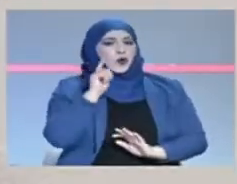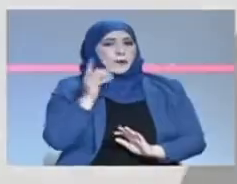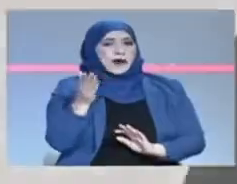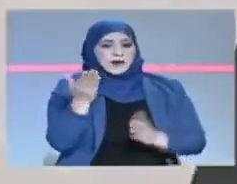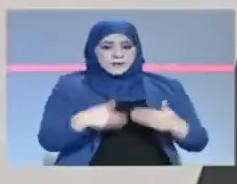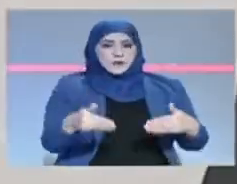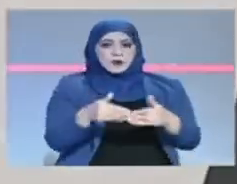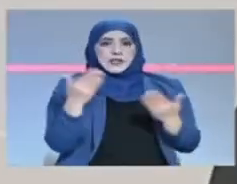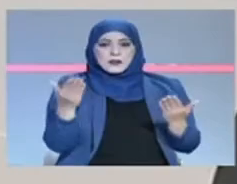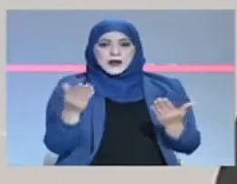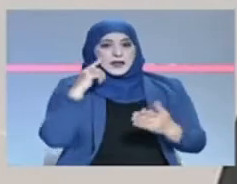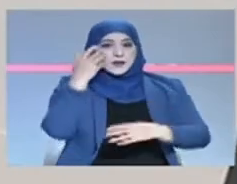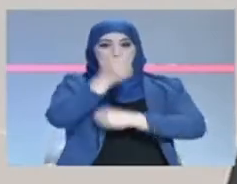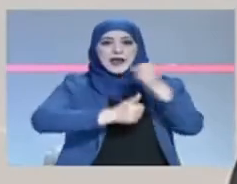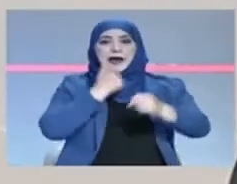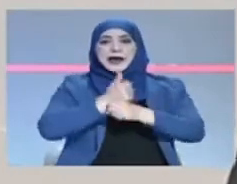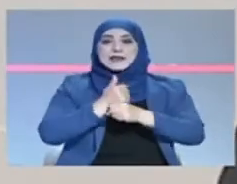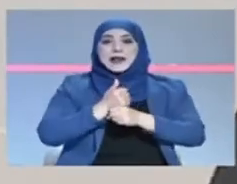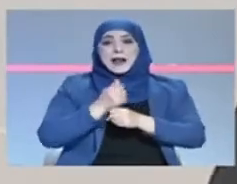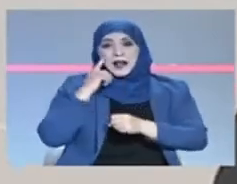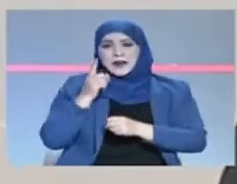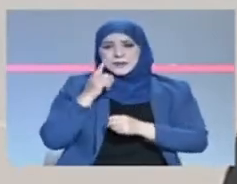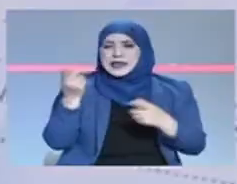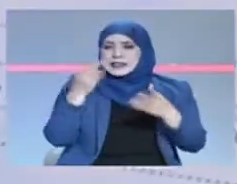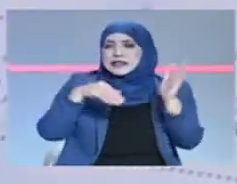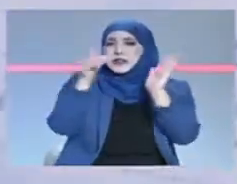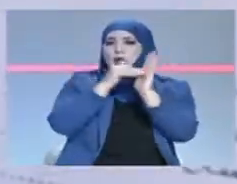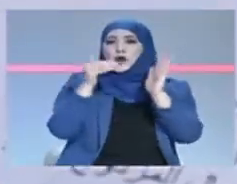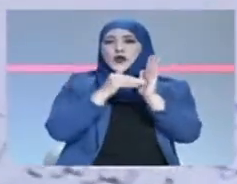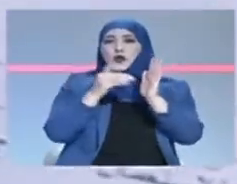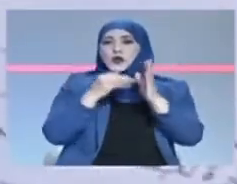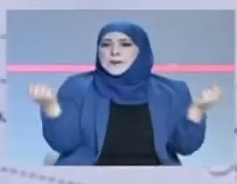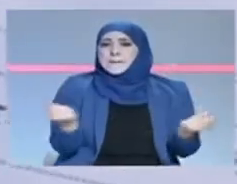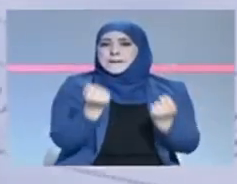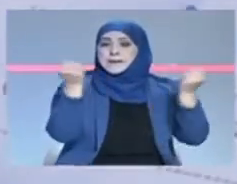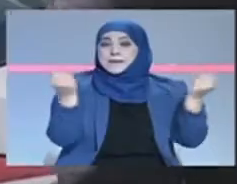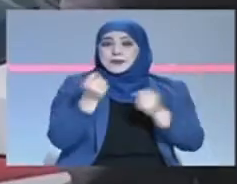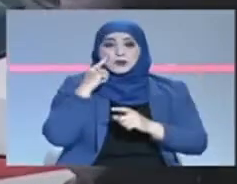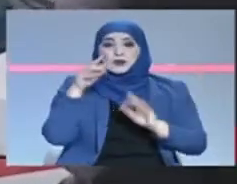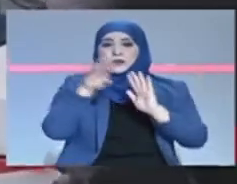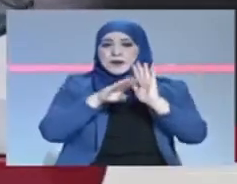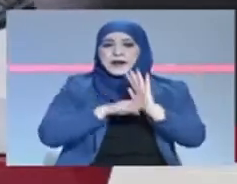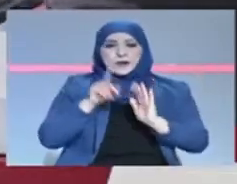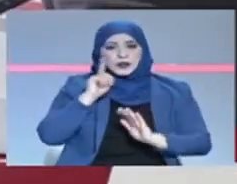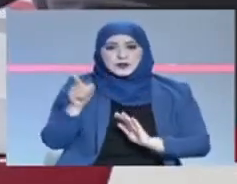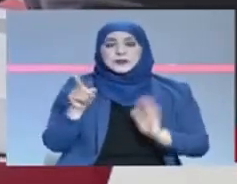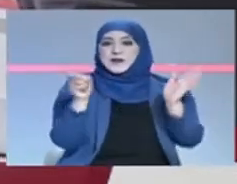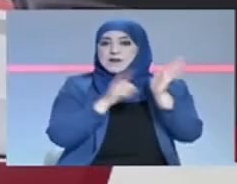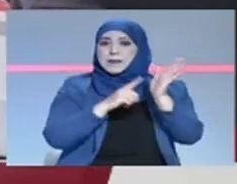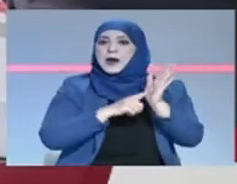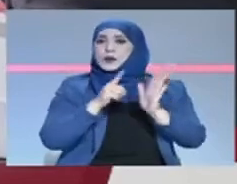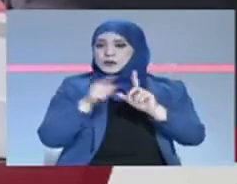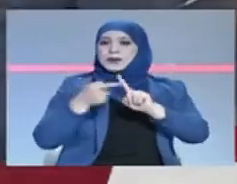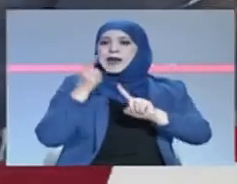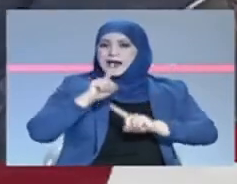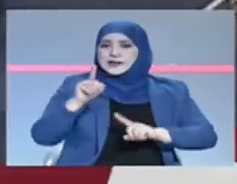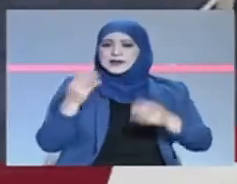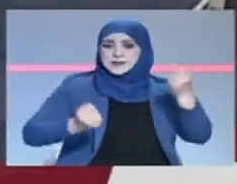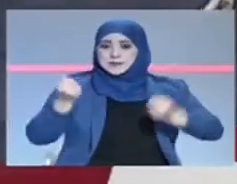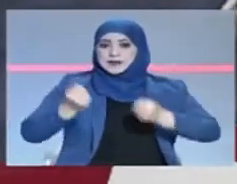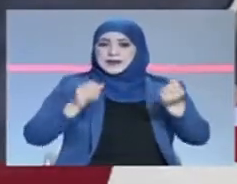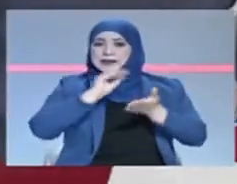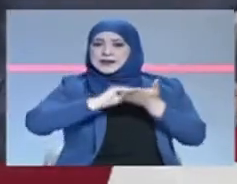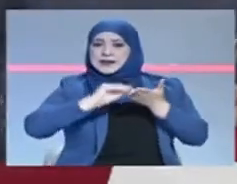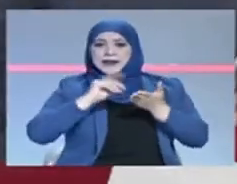الظروف هذه راس العام نكون نكثفوا في الحملات هذه. وتنظم مراجع قانونيه استعمال السيارات الاداريه